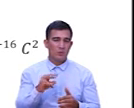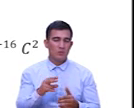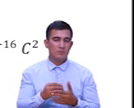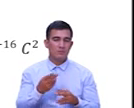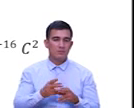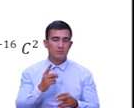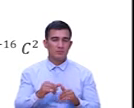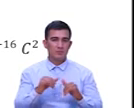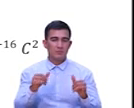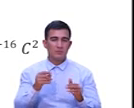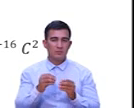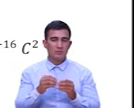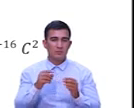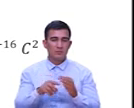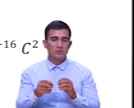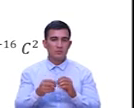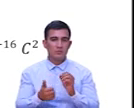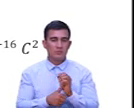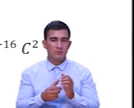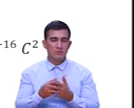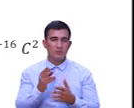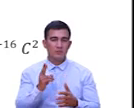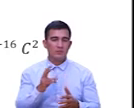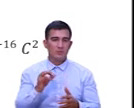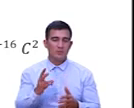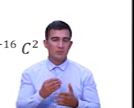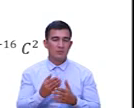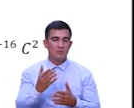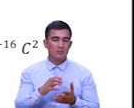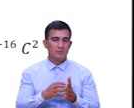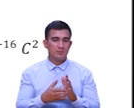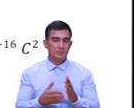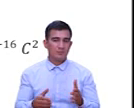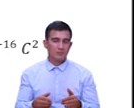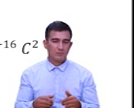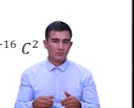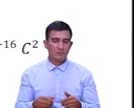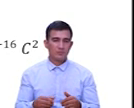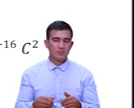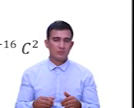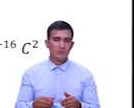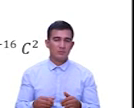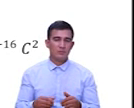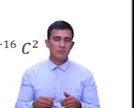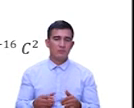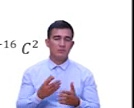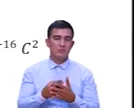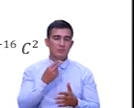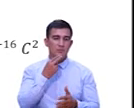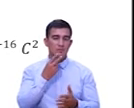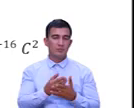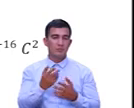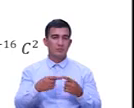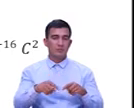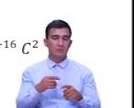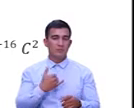1 ko'paytirilgan 10 ustida minus 16 kulon kvadrat. Ana endi biz kulonni, ya'ni zaryad miqdorini topishimiz